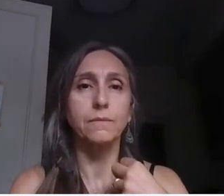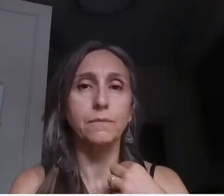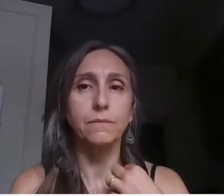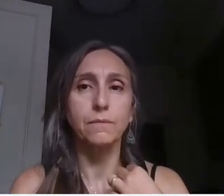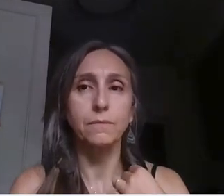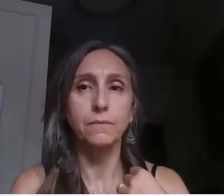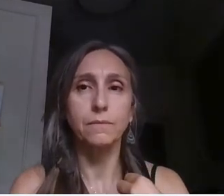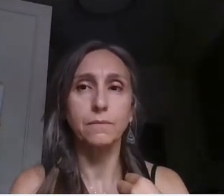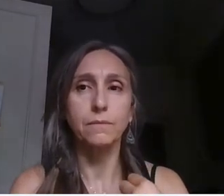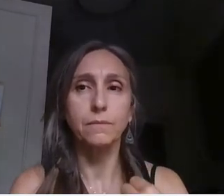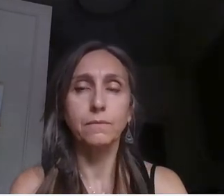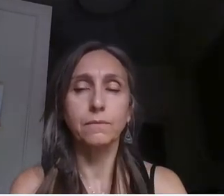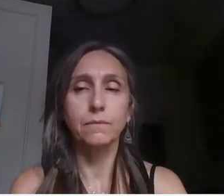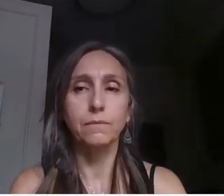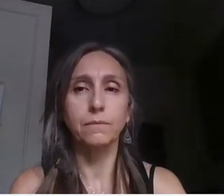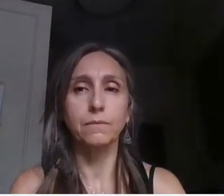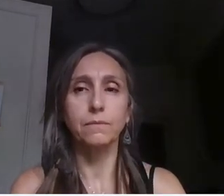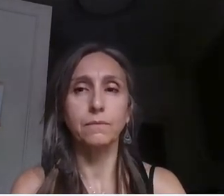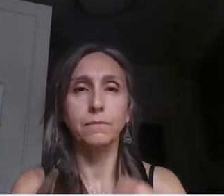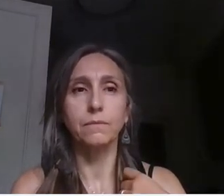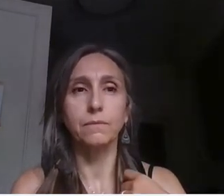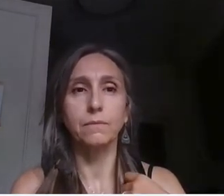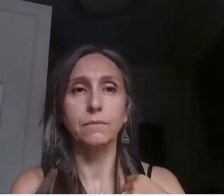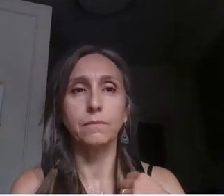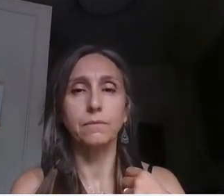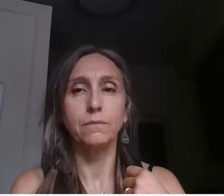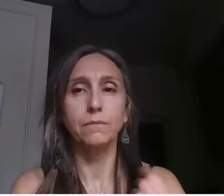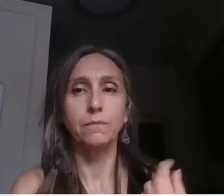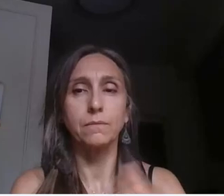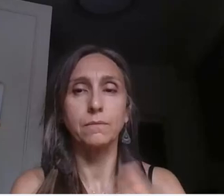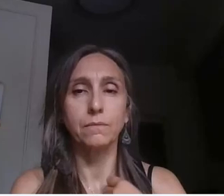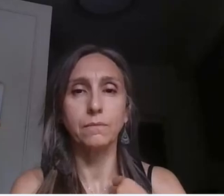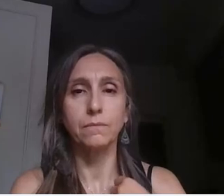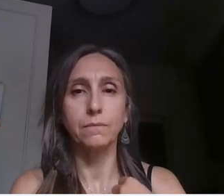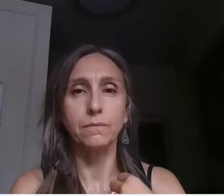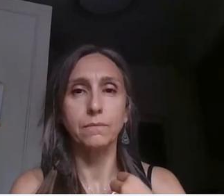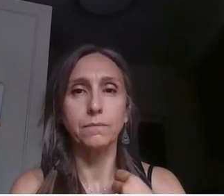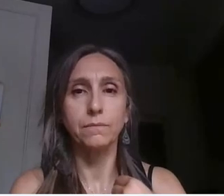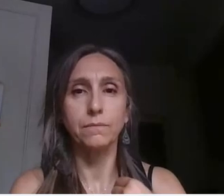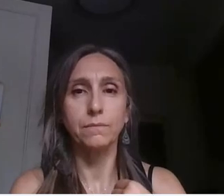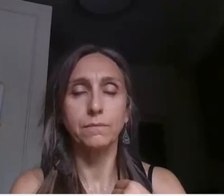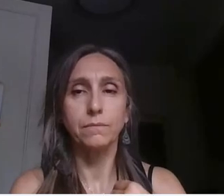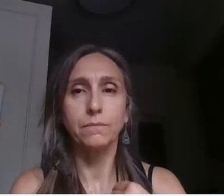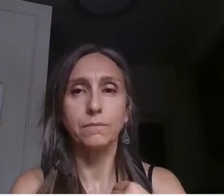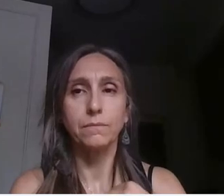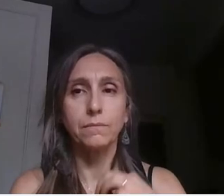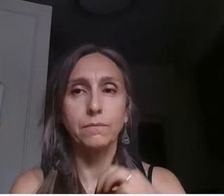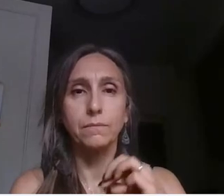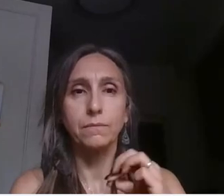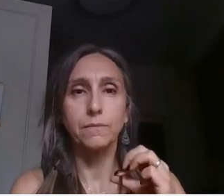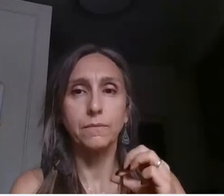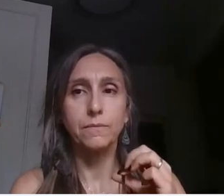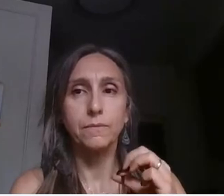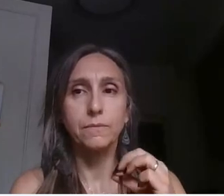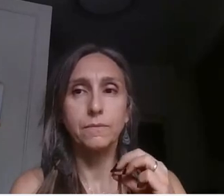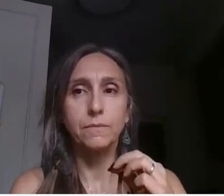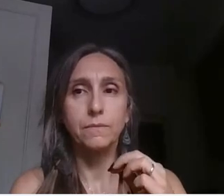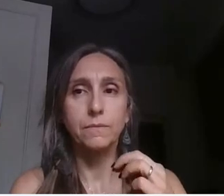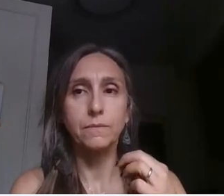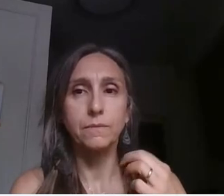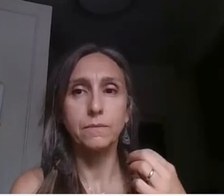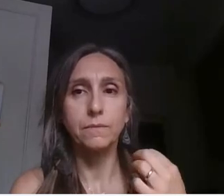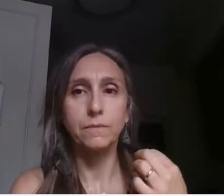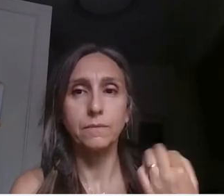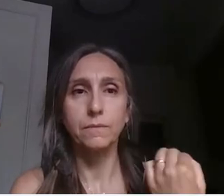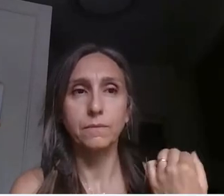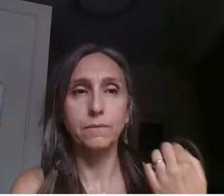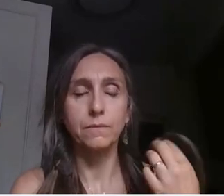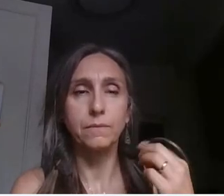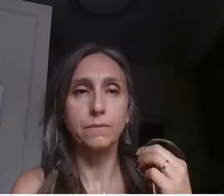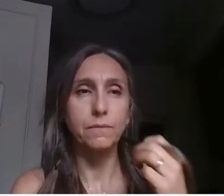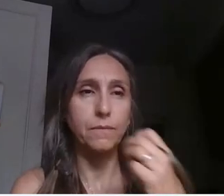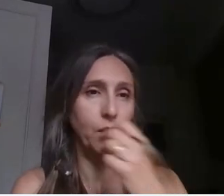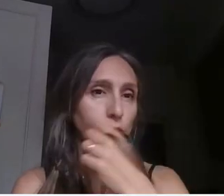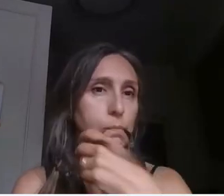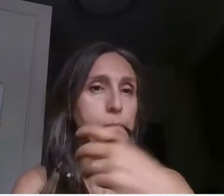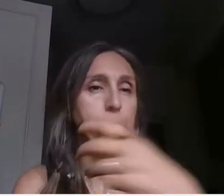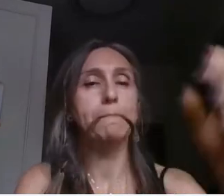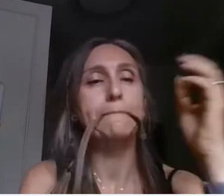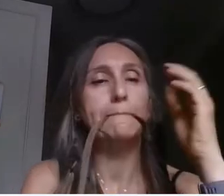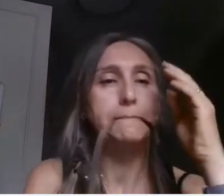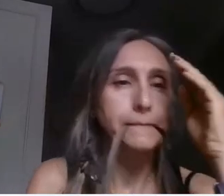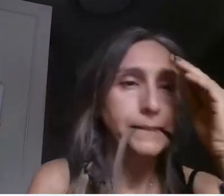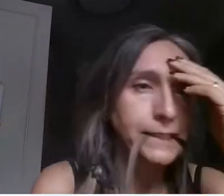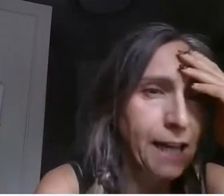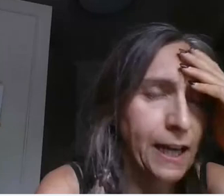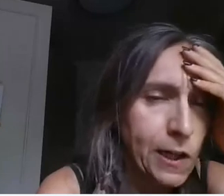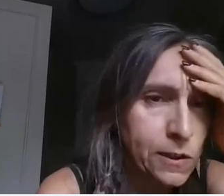facciano una bella figura. Quindi concludo: Open Data sì, il punto di vista soprattutto